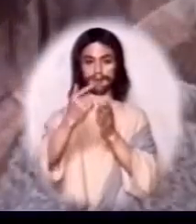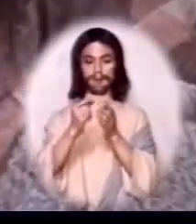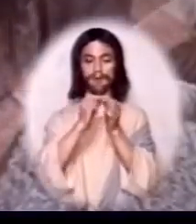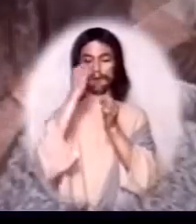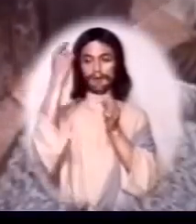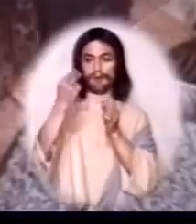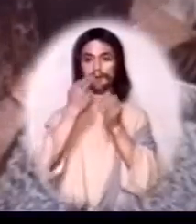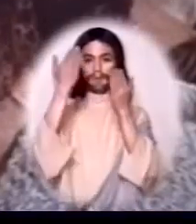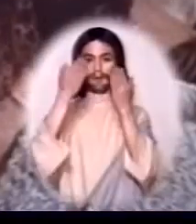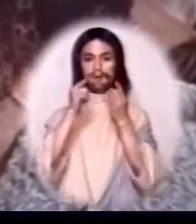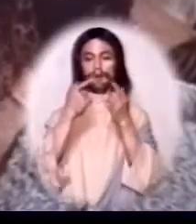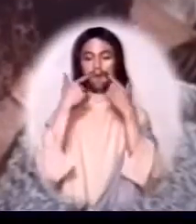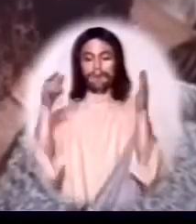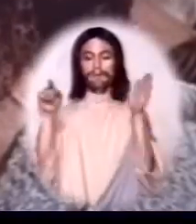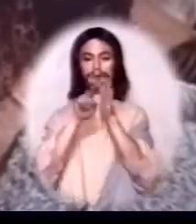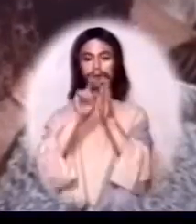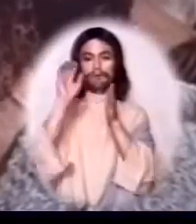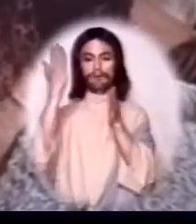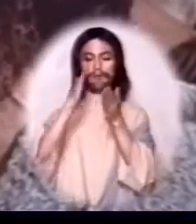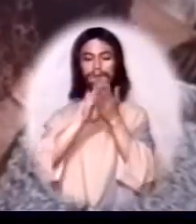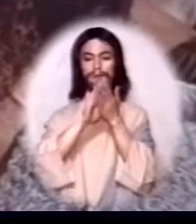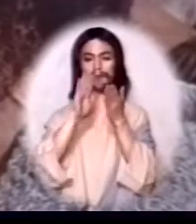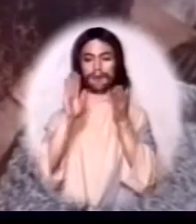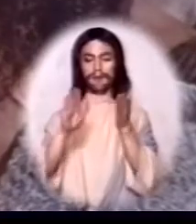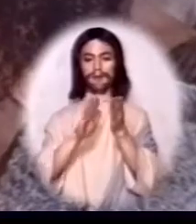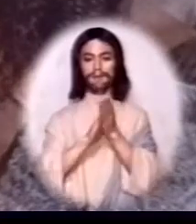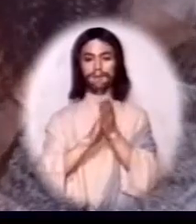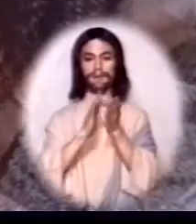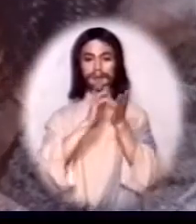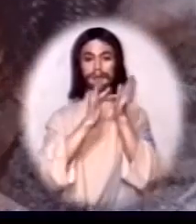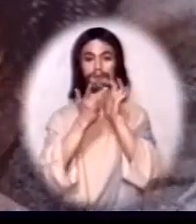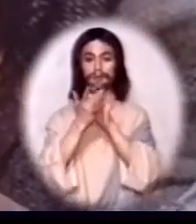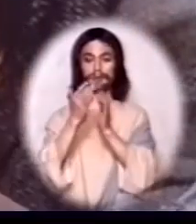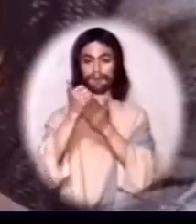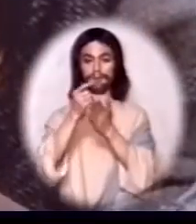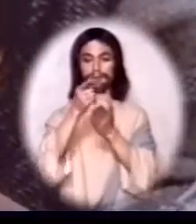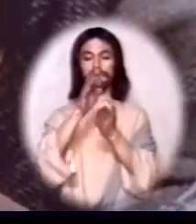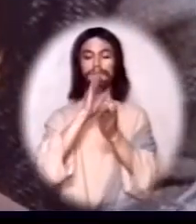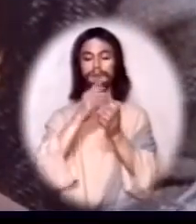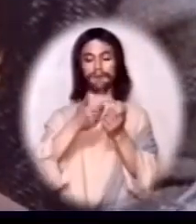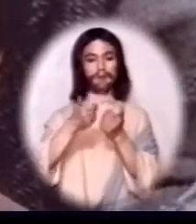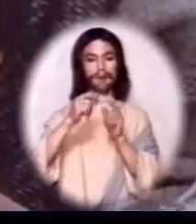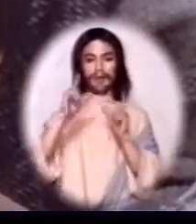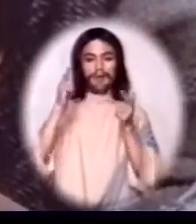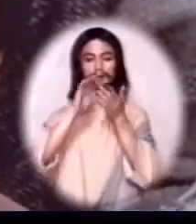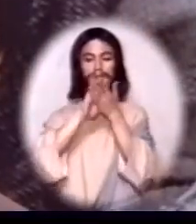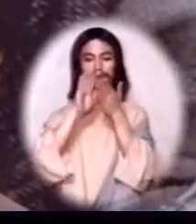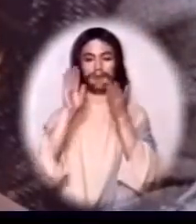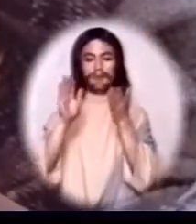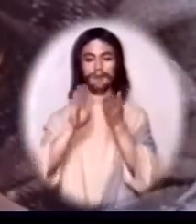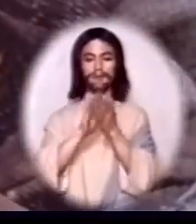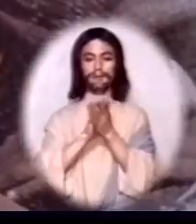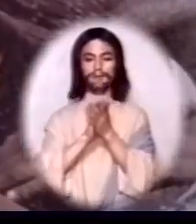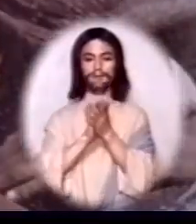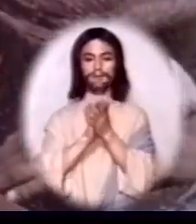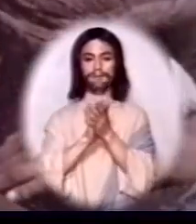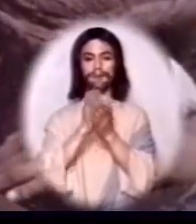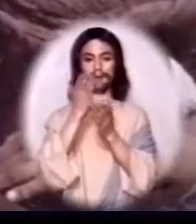당신은 영생을 얻은 것을 확신해도 됩니다. 예수님은 결코 당신을 떠나지 않습니다.